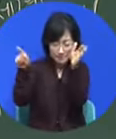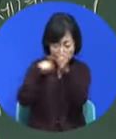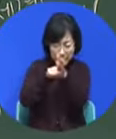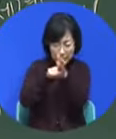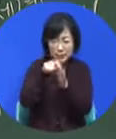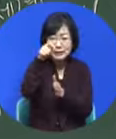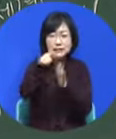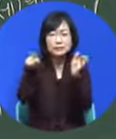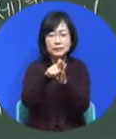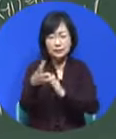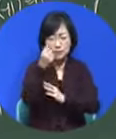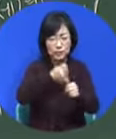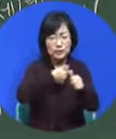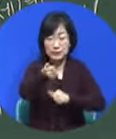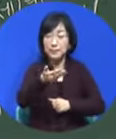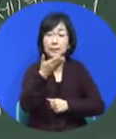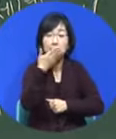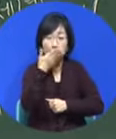것이라